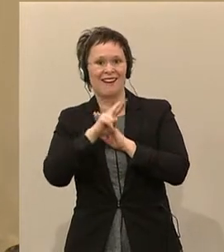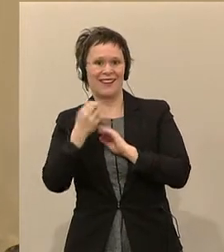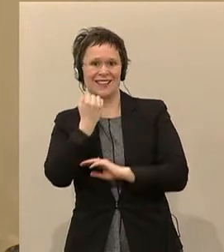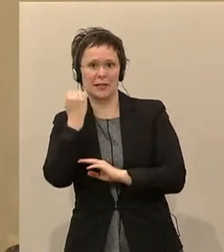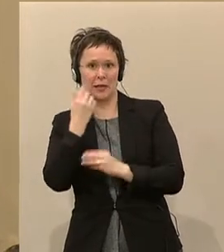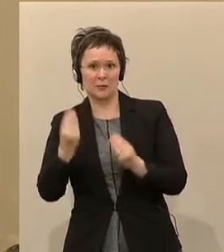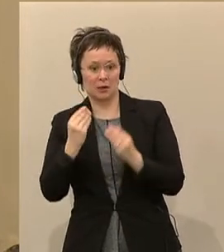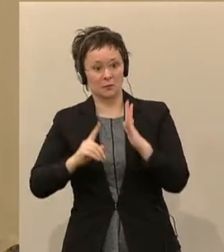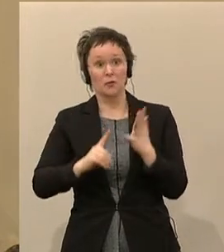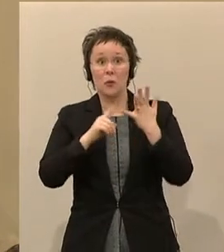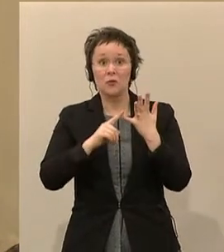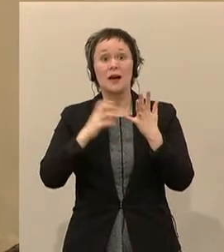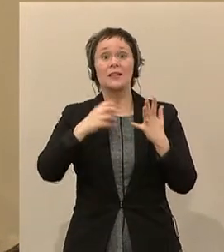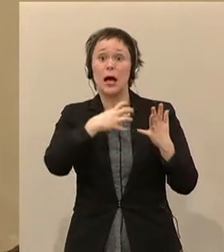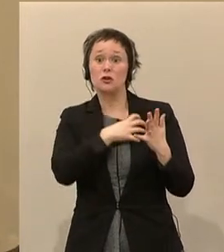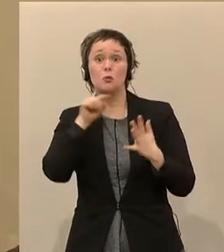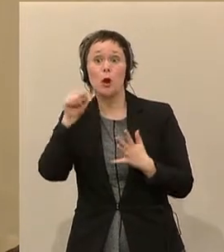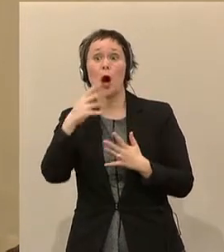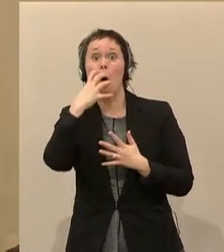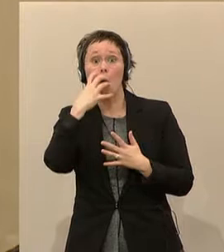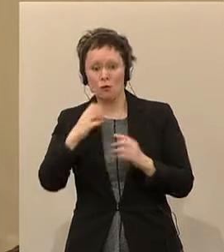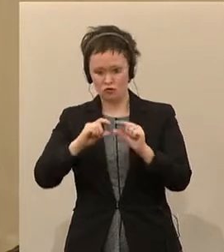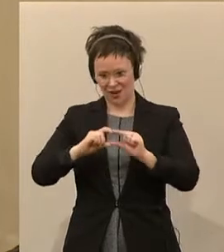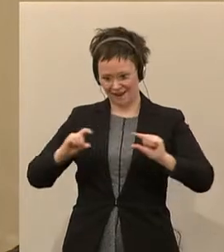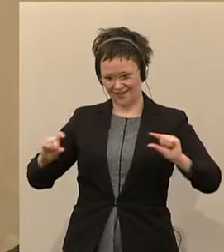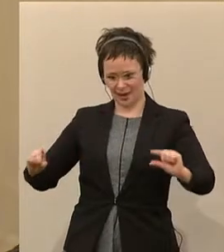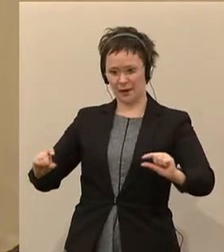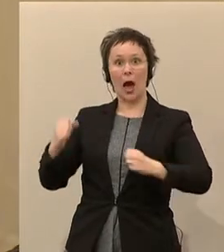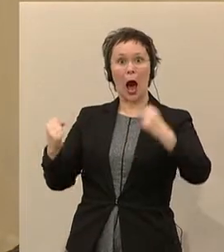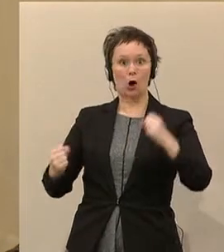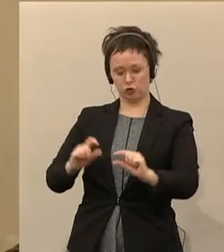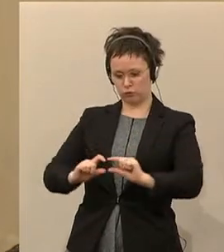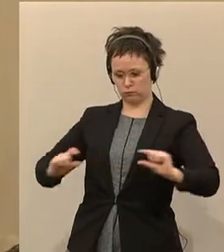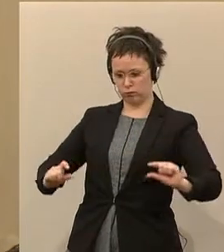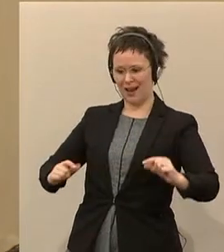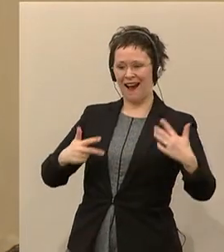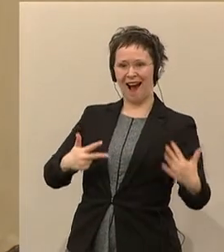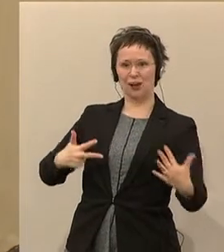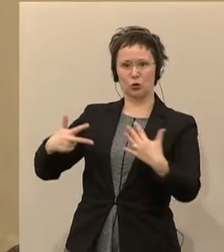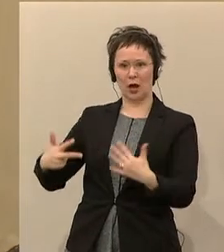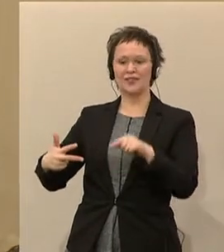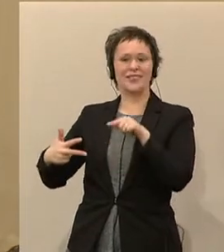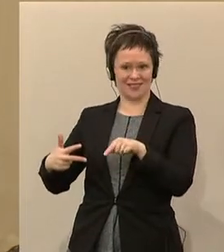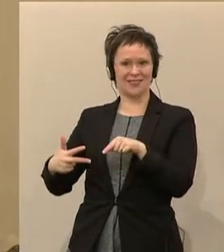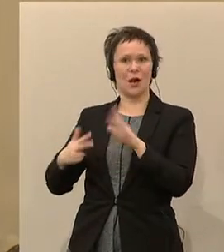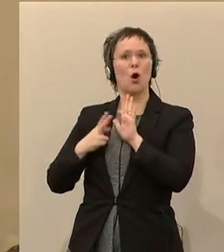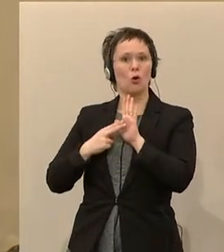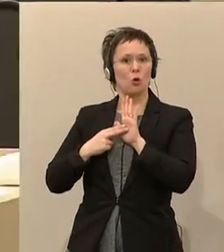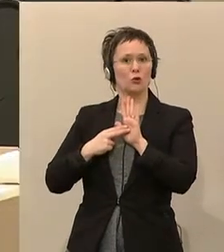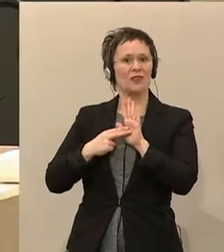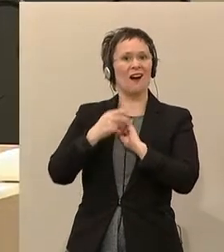Salzburger FPÖ-Funktionär fährt mit dem Wunschkennzeichen 88 und wir wissen, dass das ein Code ist für Heil Hitler.